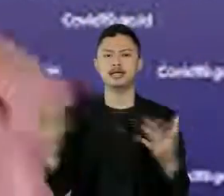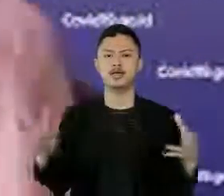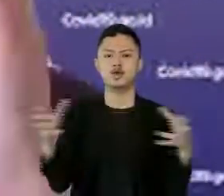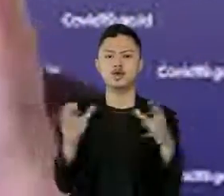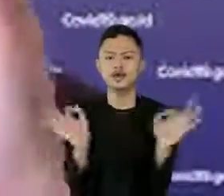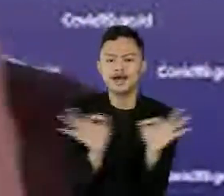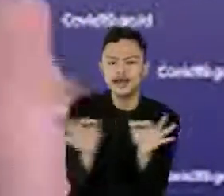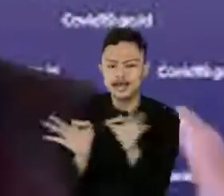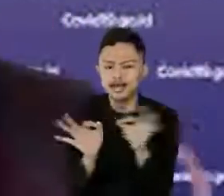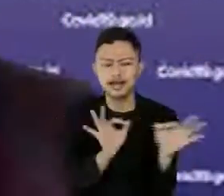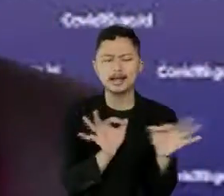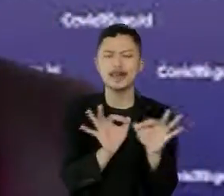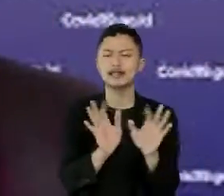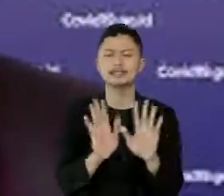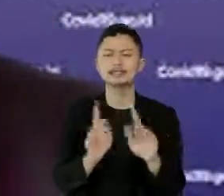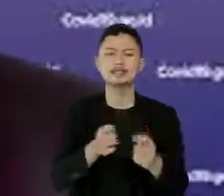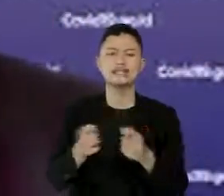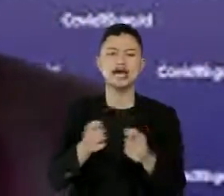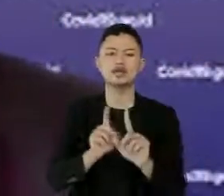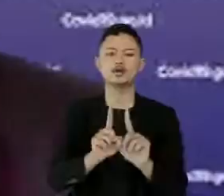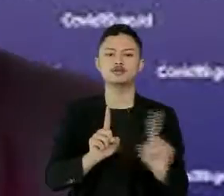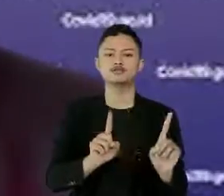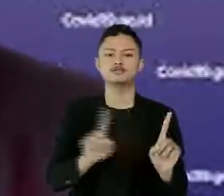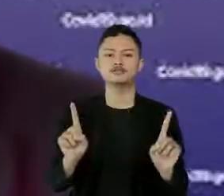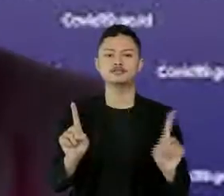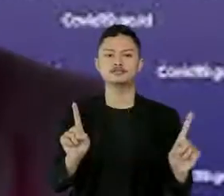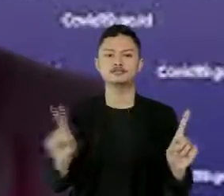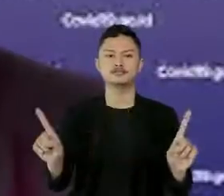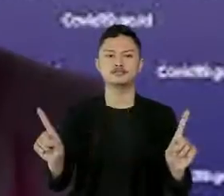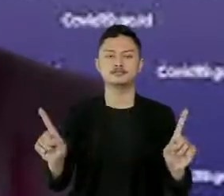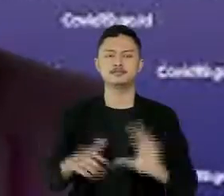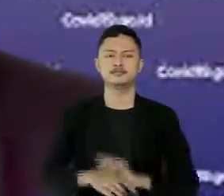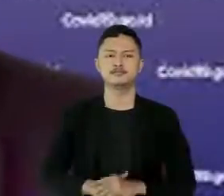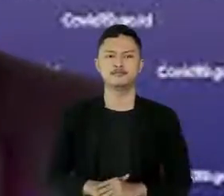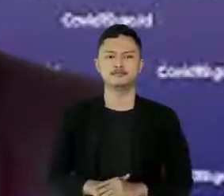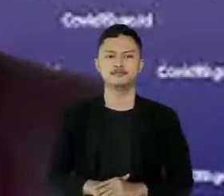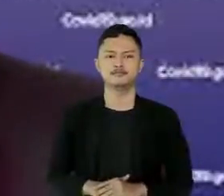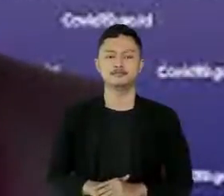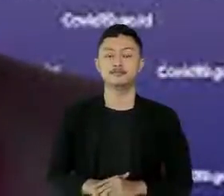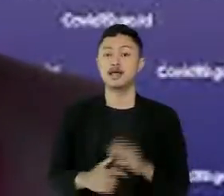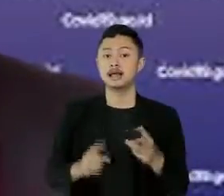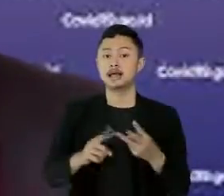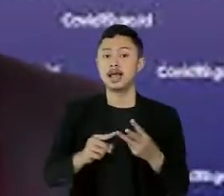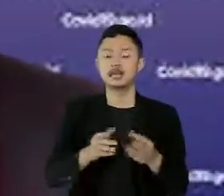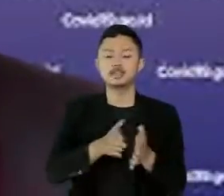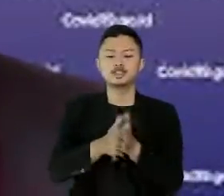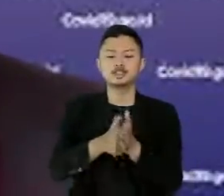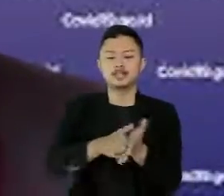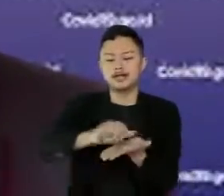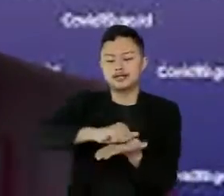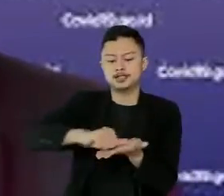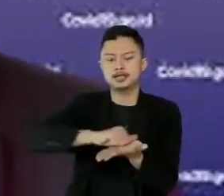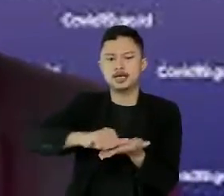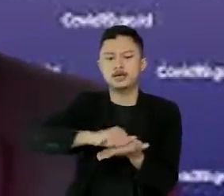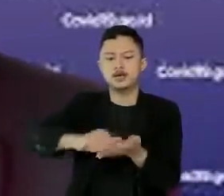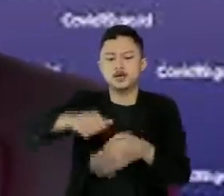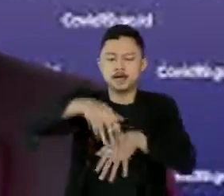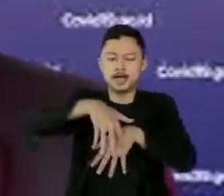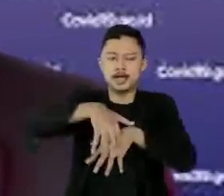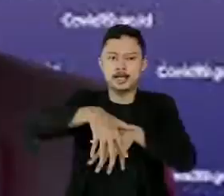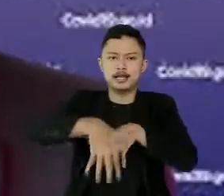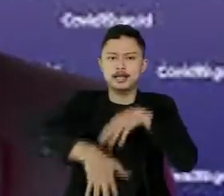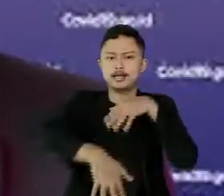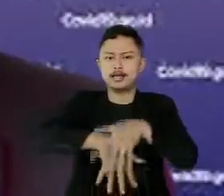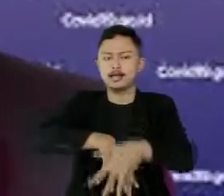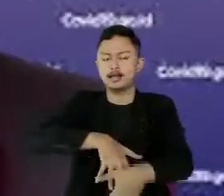jarak dekat, ya, atur jarak betul-betul, dan kemudian cuci tangan yang bersih dengan air mengalir,